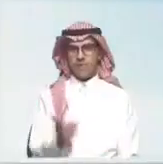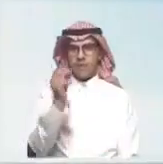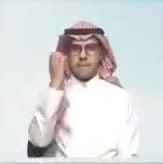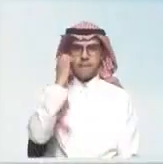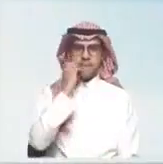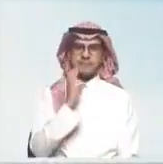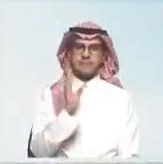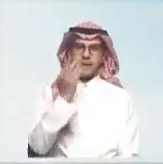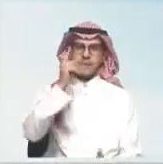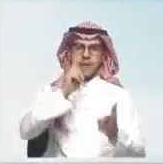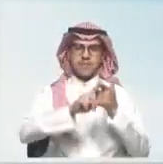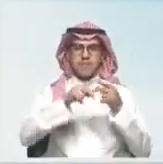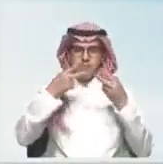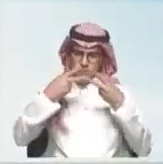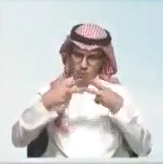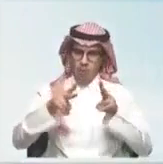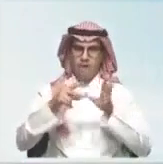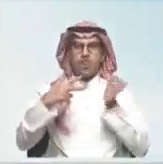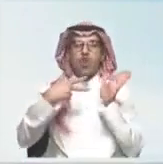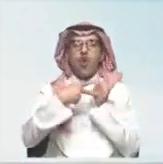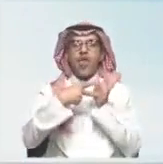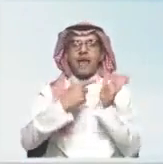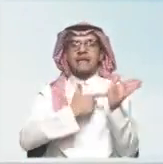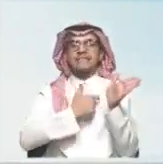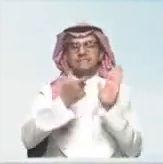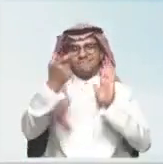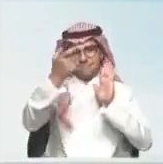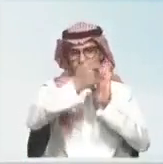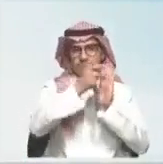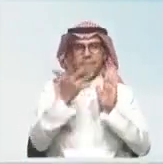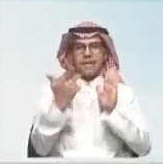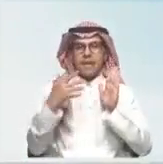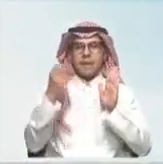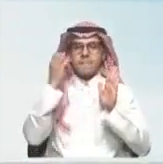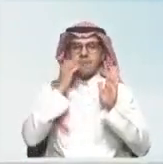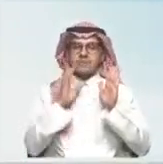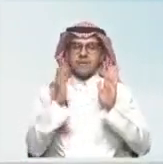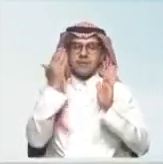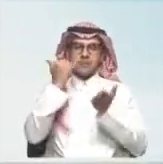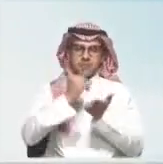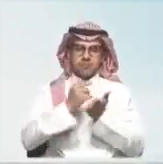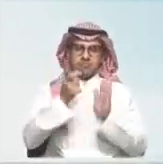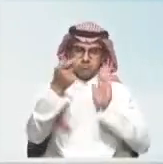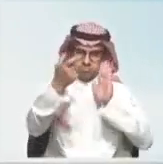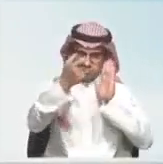ولي العهد يوافق على إطلاق اسم سموه على كلية الأمن السبراني والذكاء الاصطناعي.